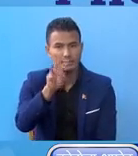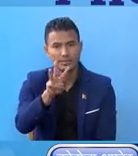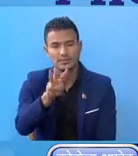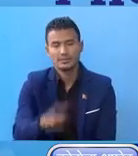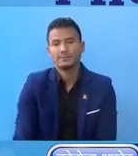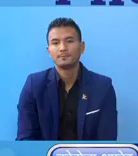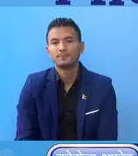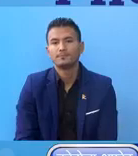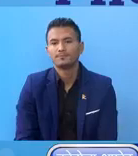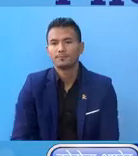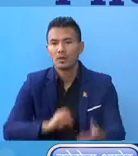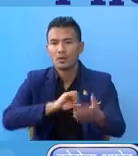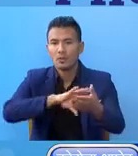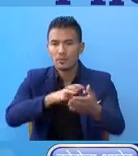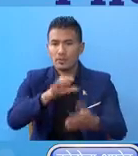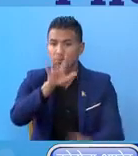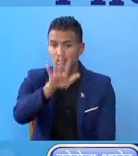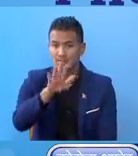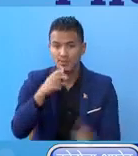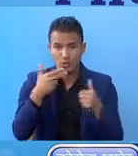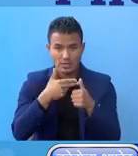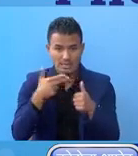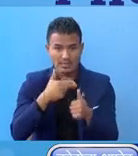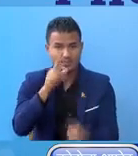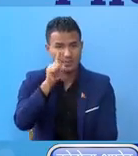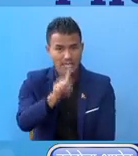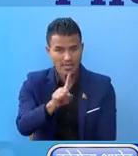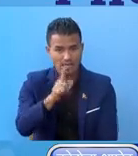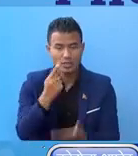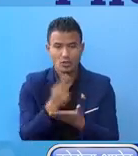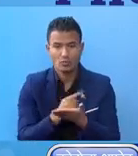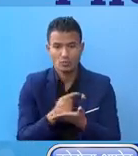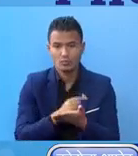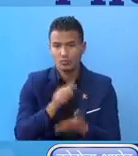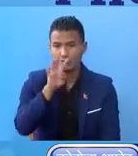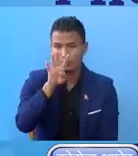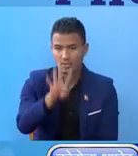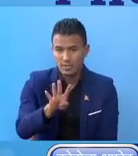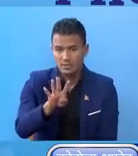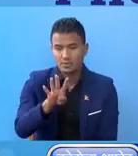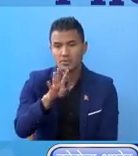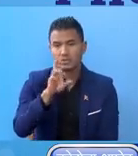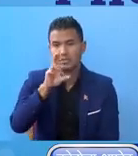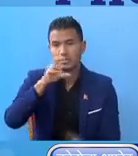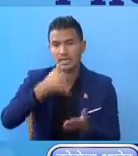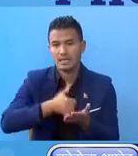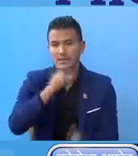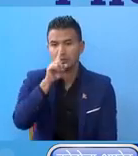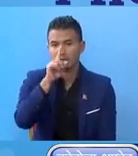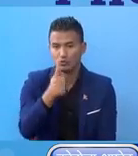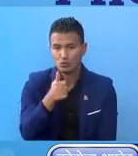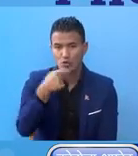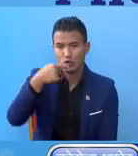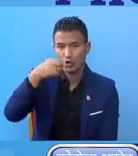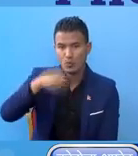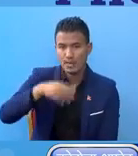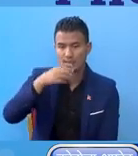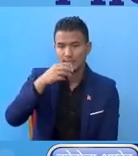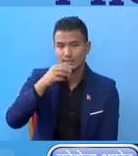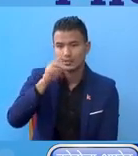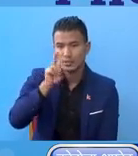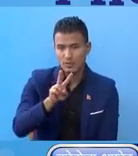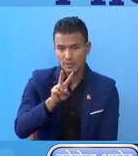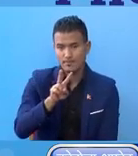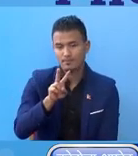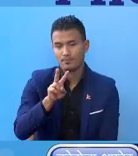प्रदेश पाँचमा अर्घाखाँचीमा 1, कपिलवस्तुमा 4, दाङमा 16, नवलपरासीमा